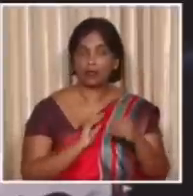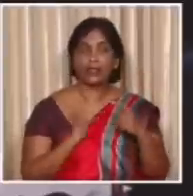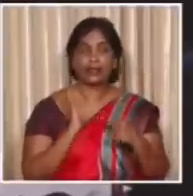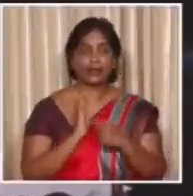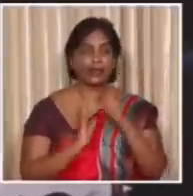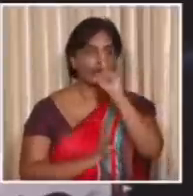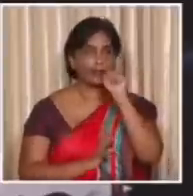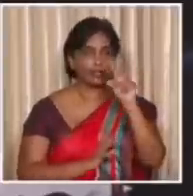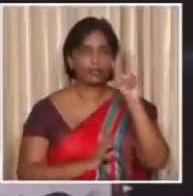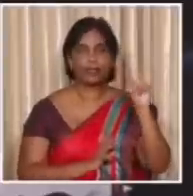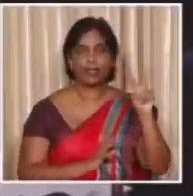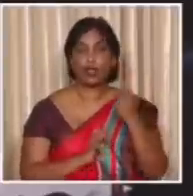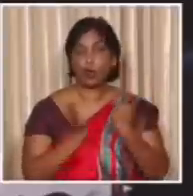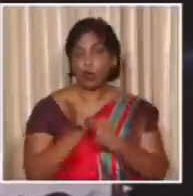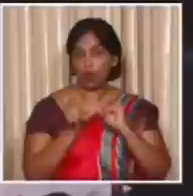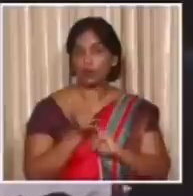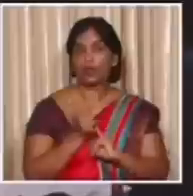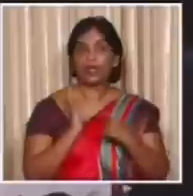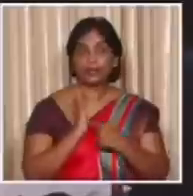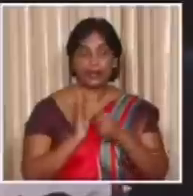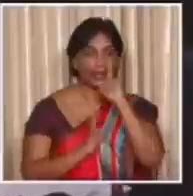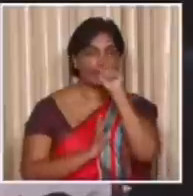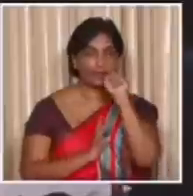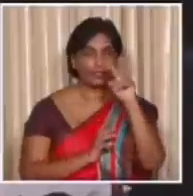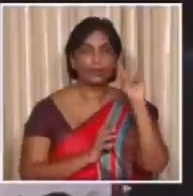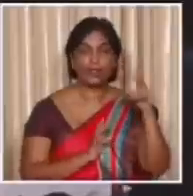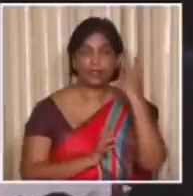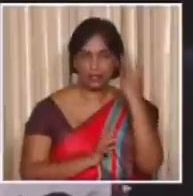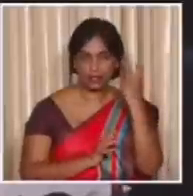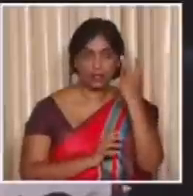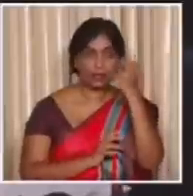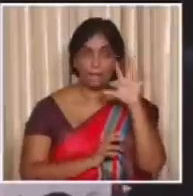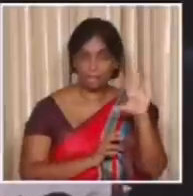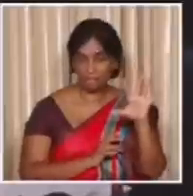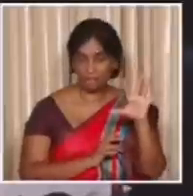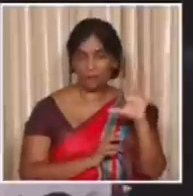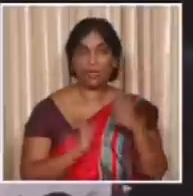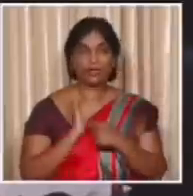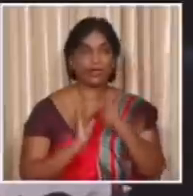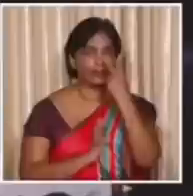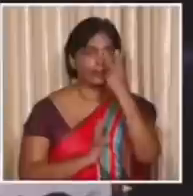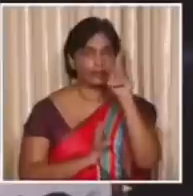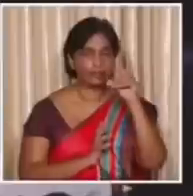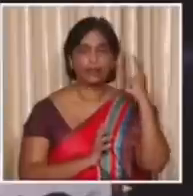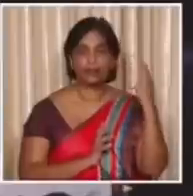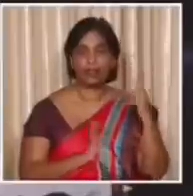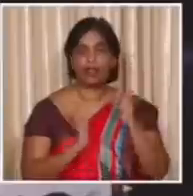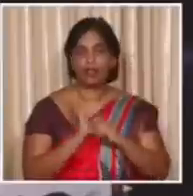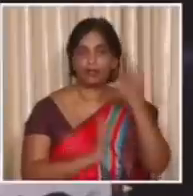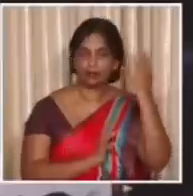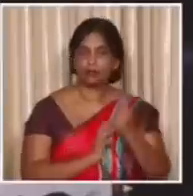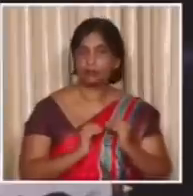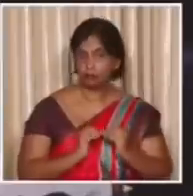ට්‍රිලියන 1.2 රුපියල්. ට්‍රිලියන 1.2 2000 දී. 2005 දී ට්‍රිලියන 2.2 ණය ගත්තා.